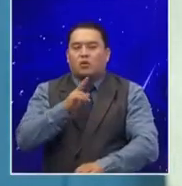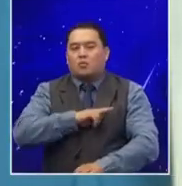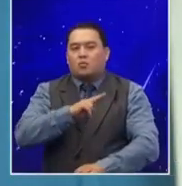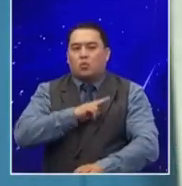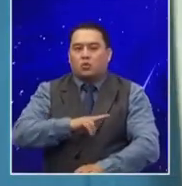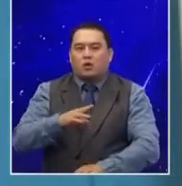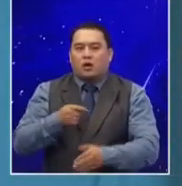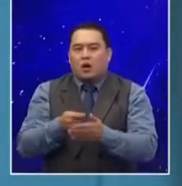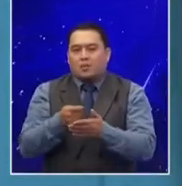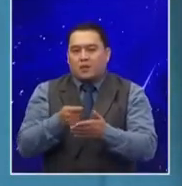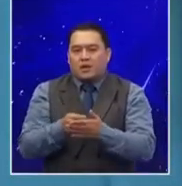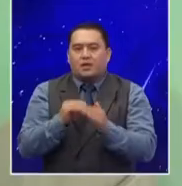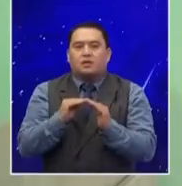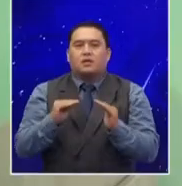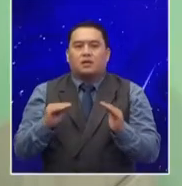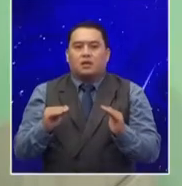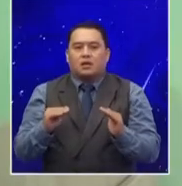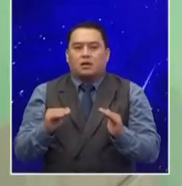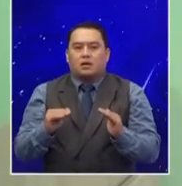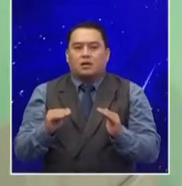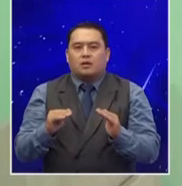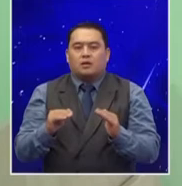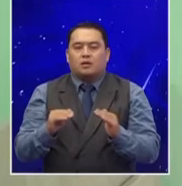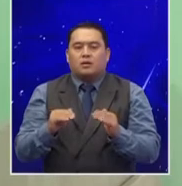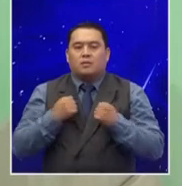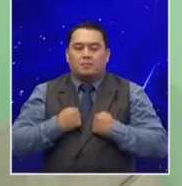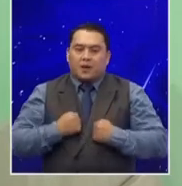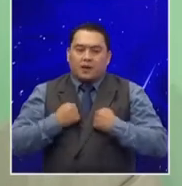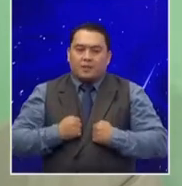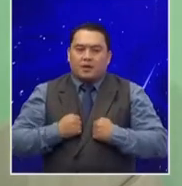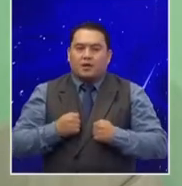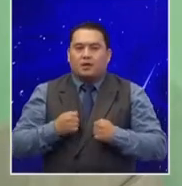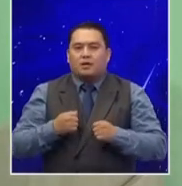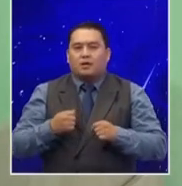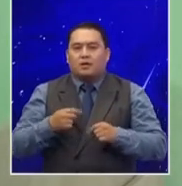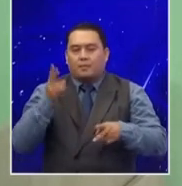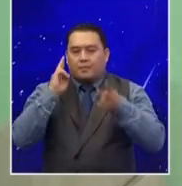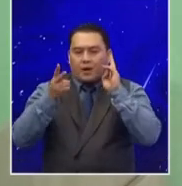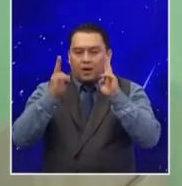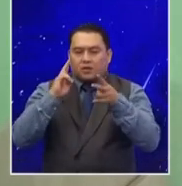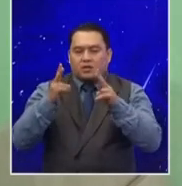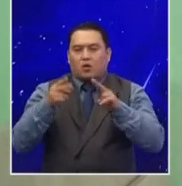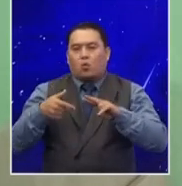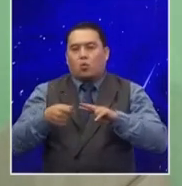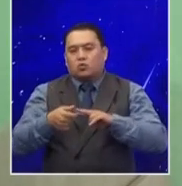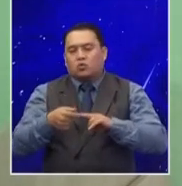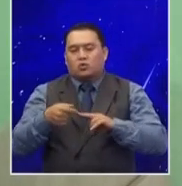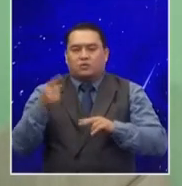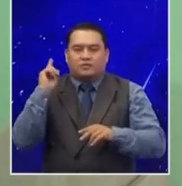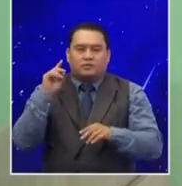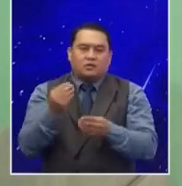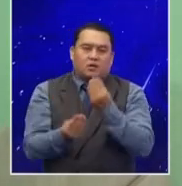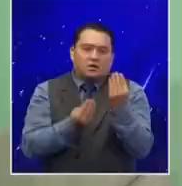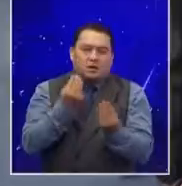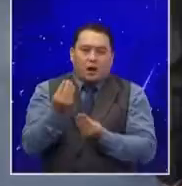входит кормление детей, подмывание, постригаем ногти после бани, там уши,